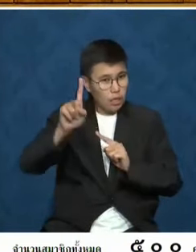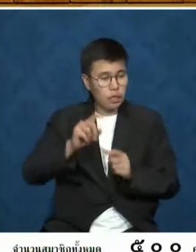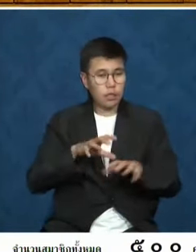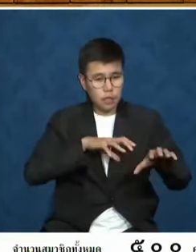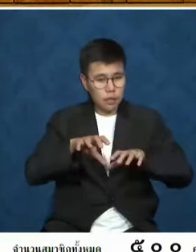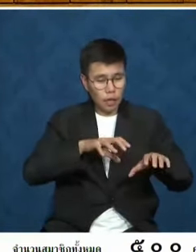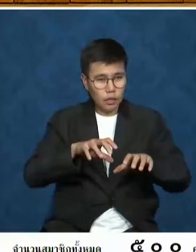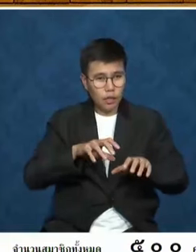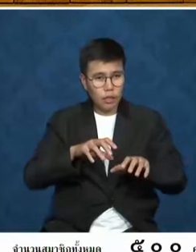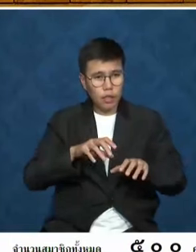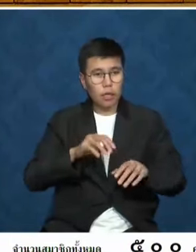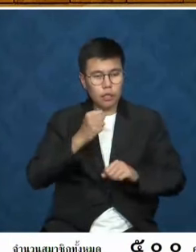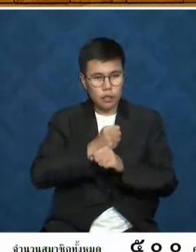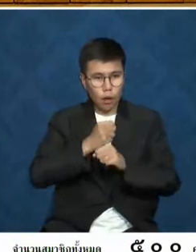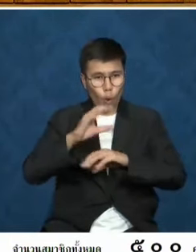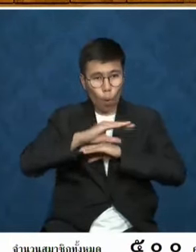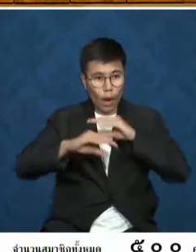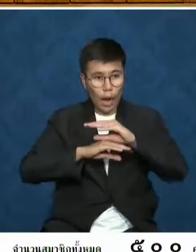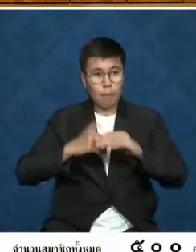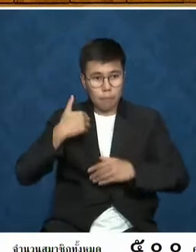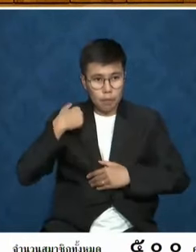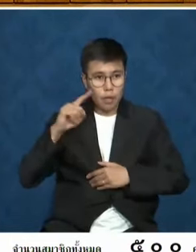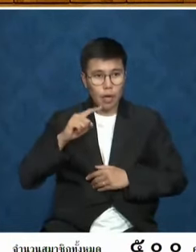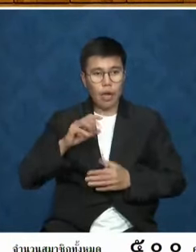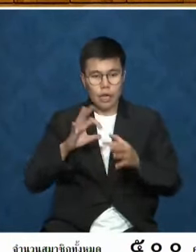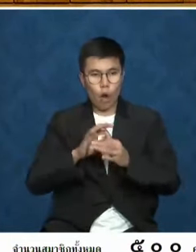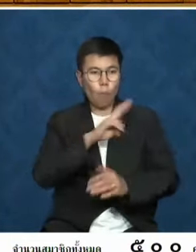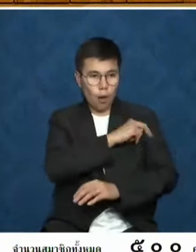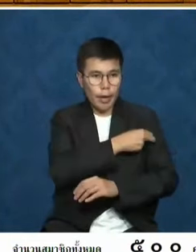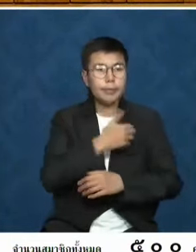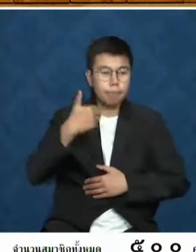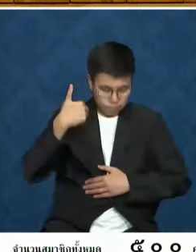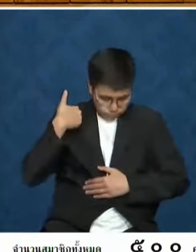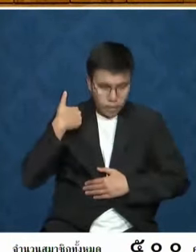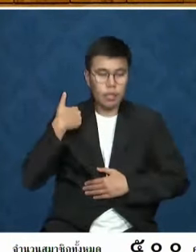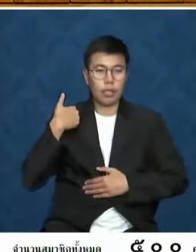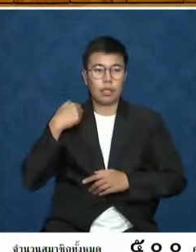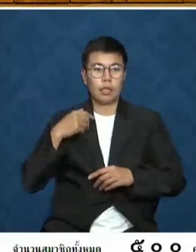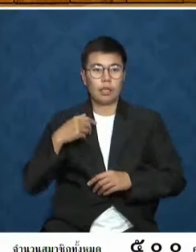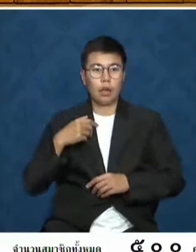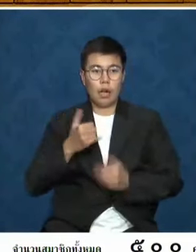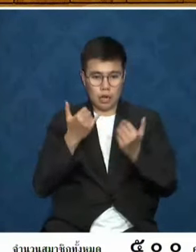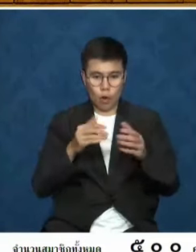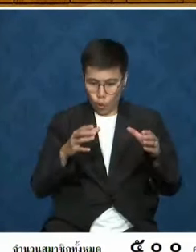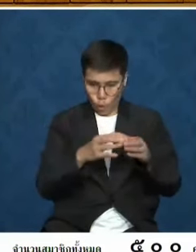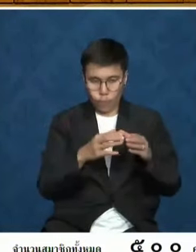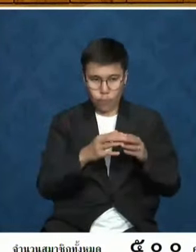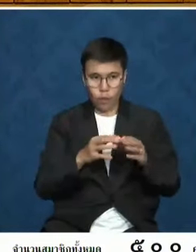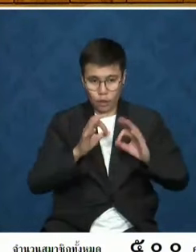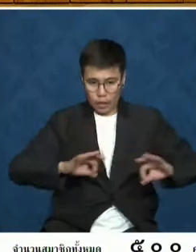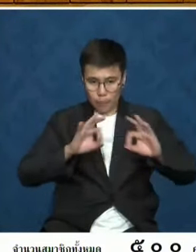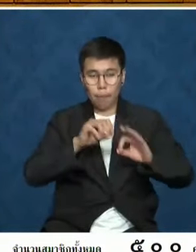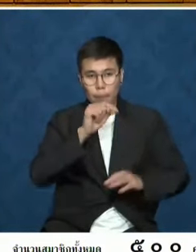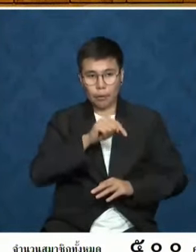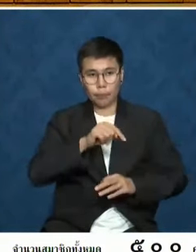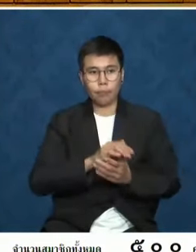ของโครงการที่จะเกิดก่อนเรื่องขการแพทย์มาแ่ ก็จะ focus ไ้ก่อนอัี้จะต